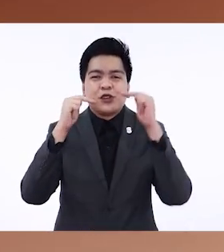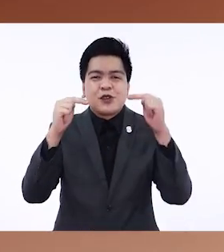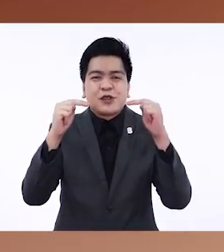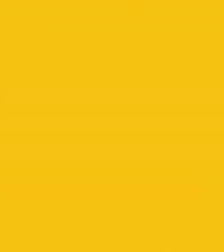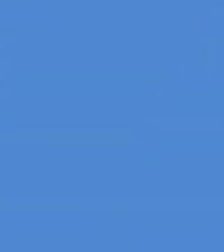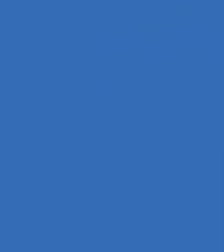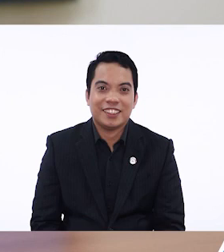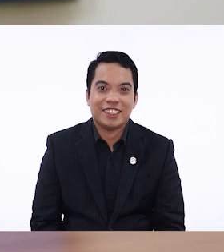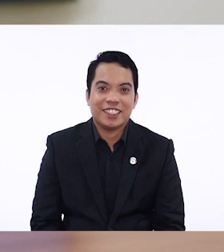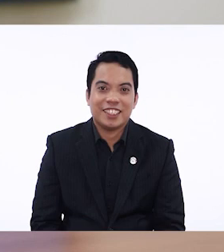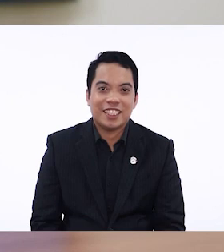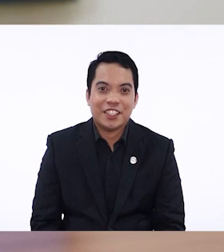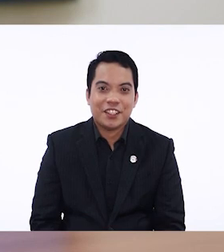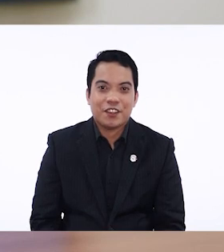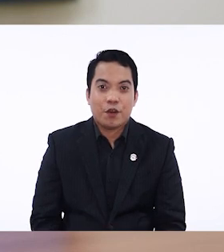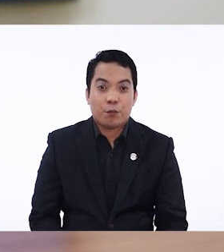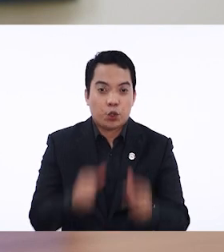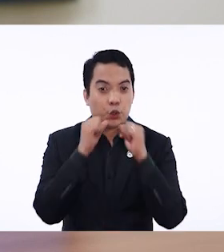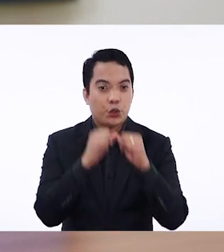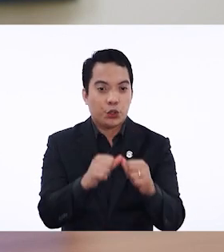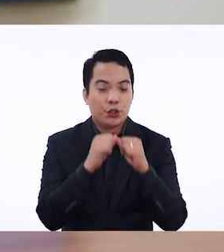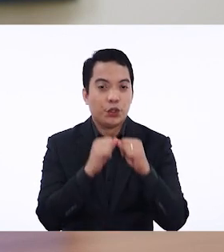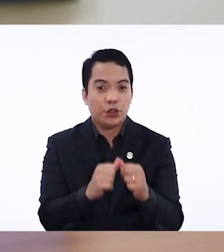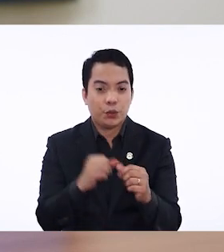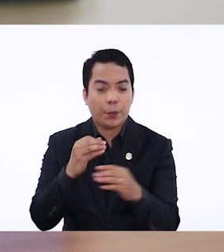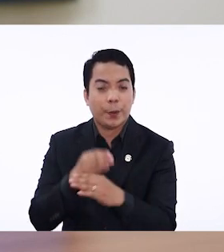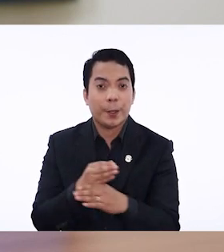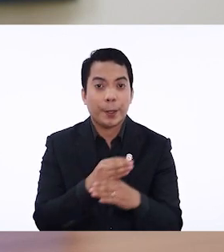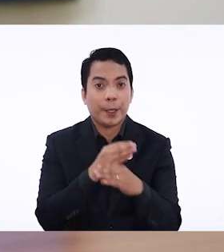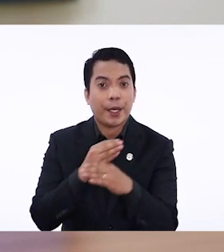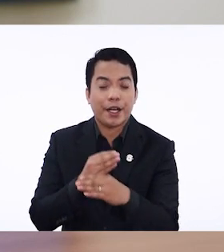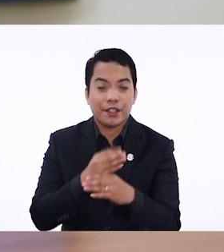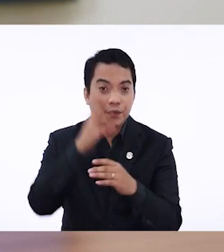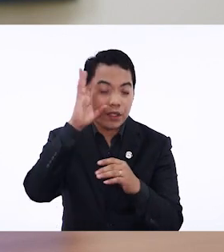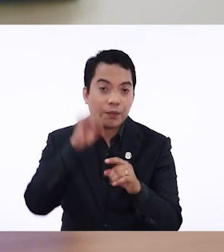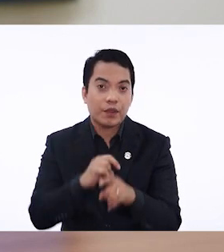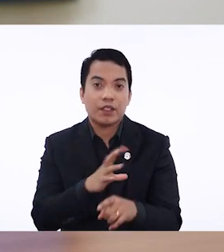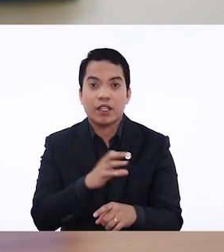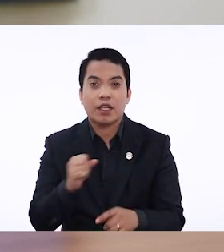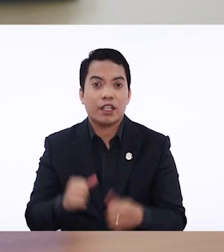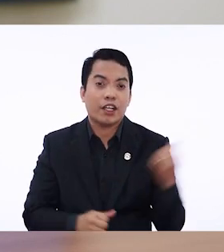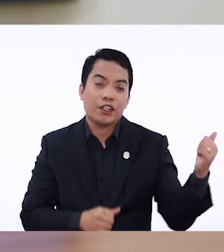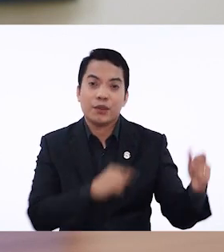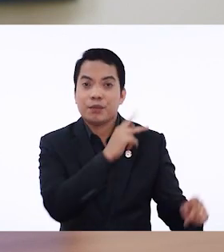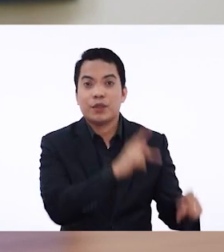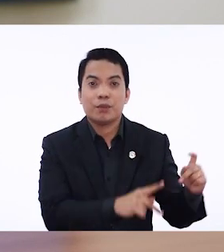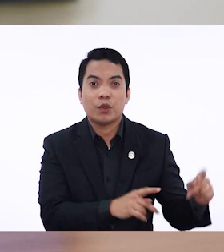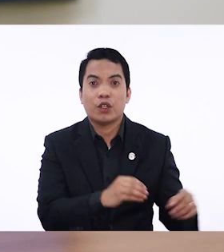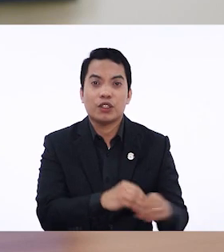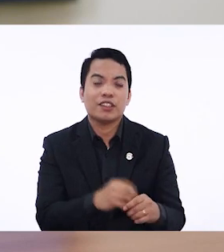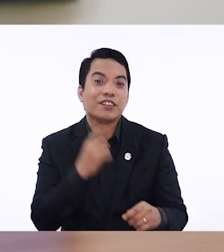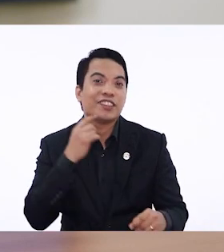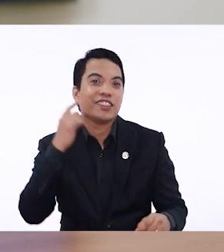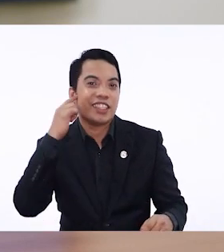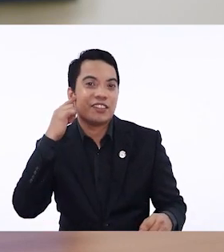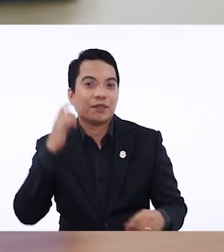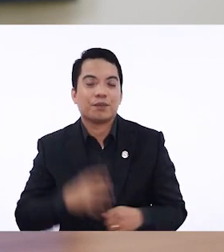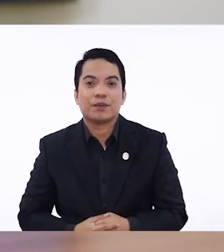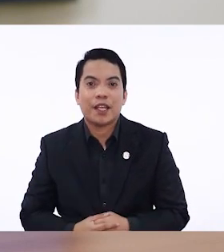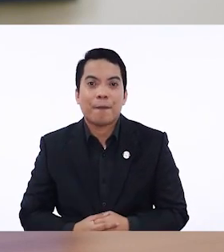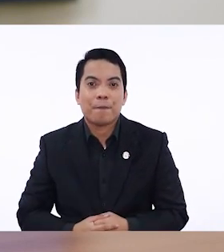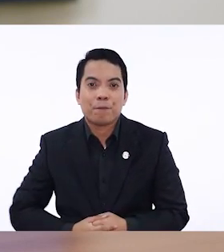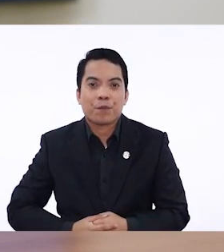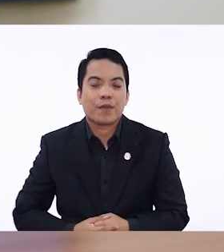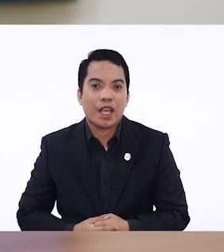Network. Sa patuloy na pagmamalasakit ng mga kapatid at kababayan nating nasa kalagayang deaf, isang